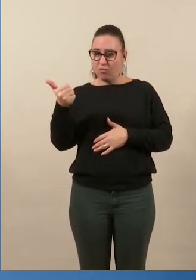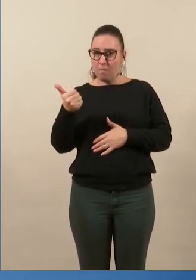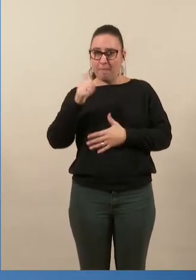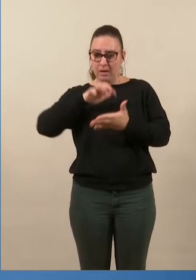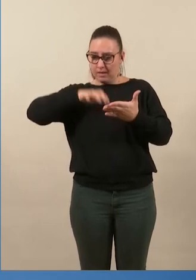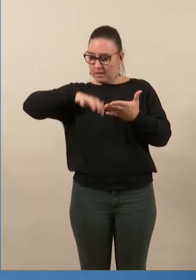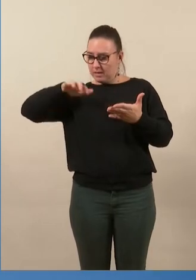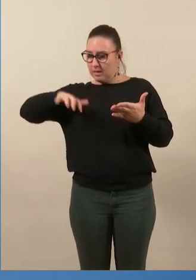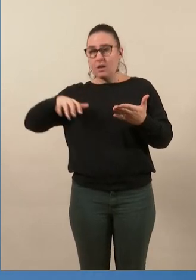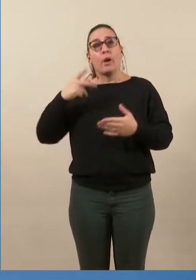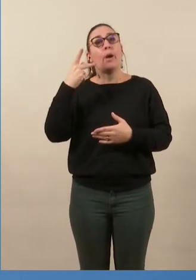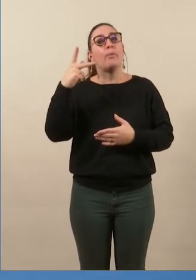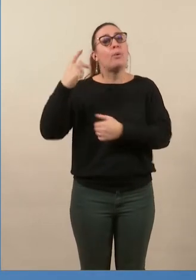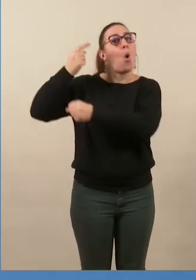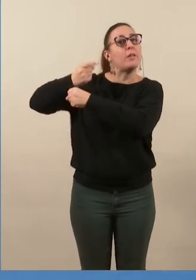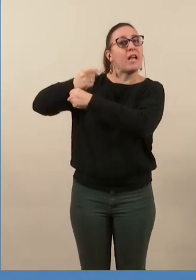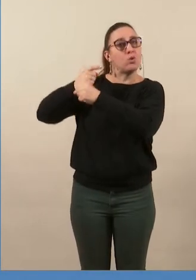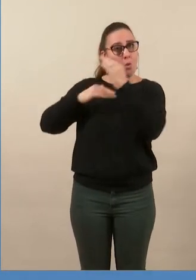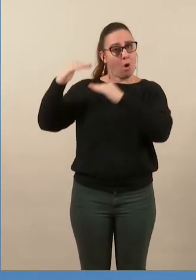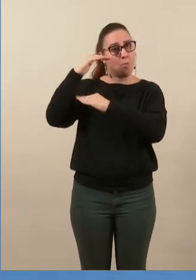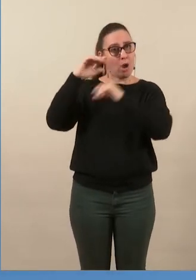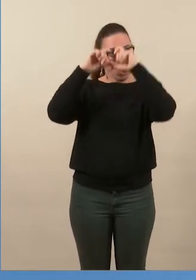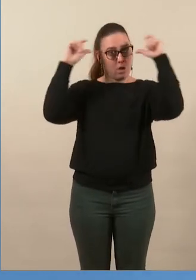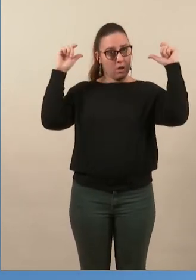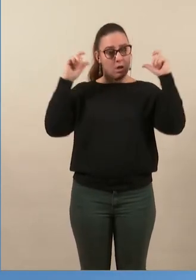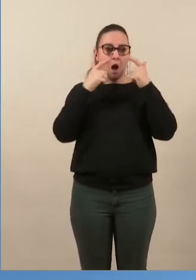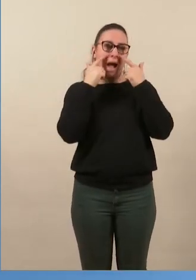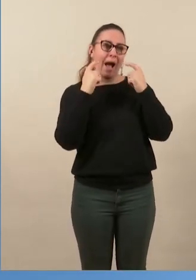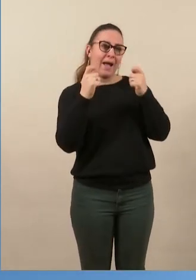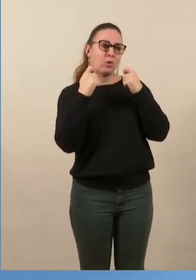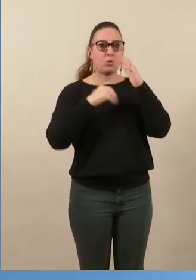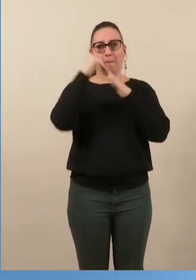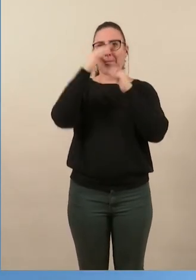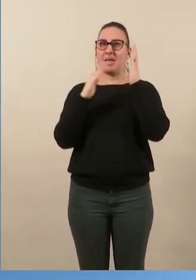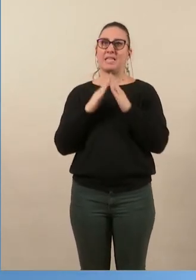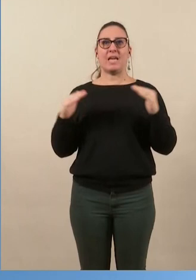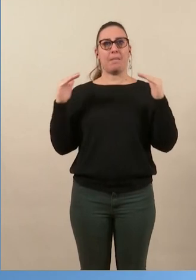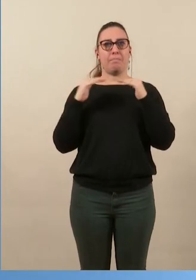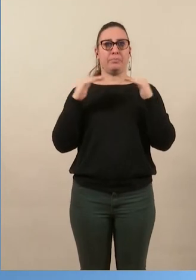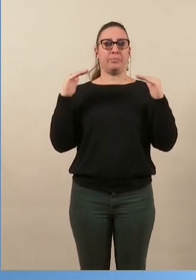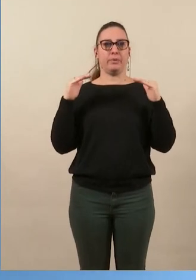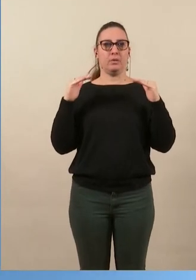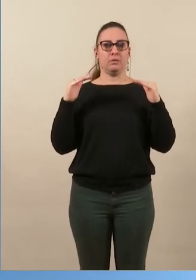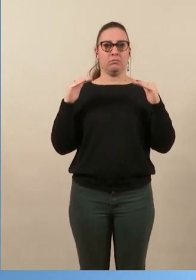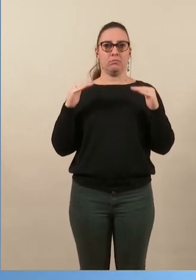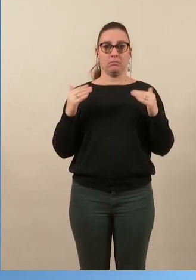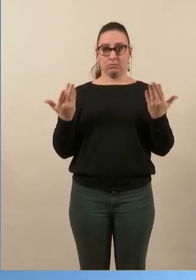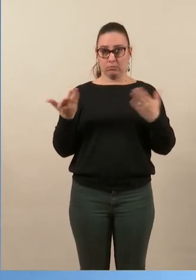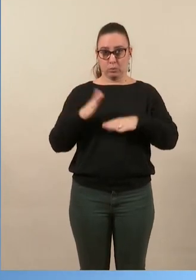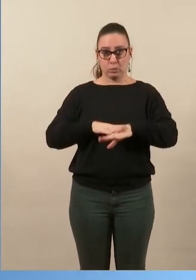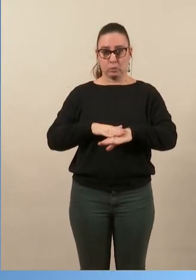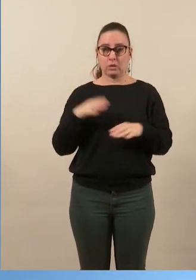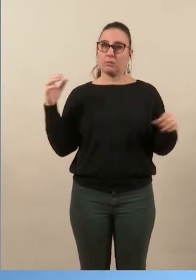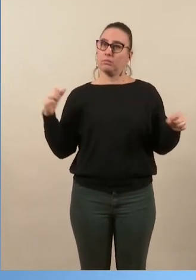sont je vous rappelle vos obligations d'employeur dans laquelle vous dites veillez à la parité des métiers alors typiquement c'est bien